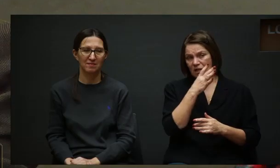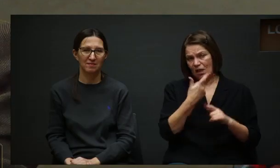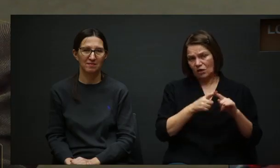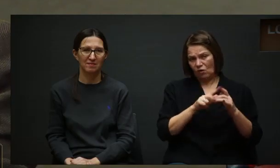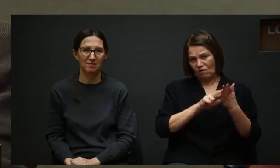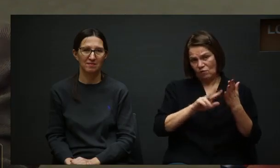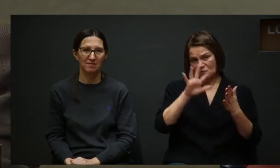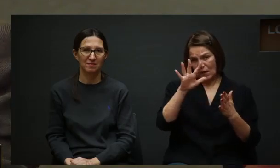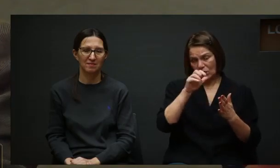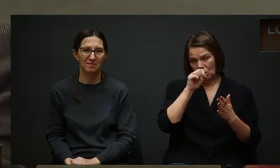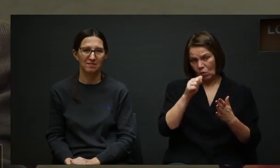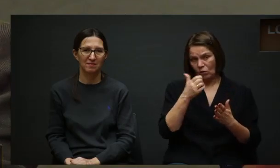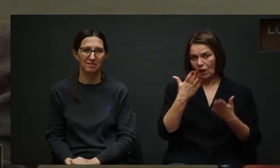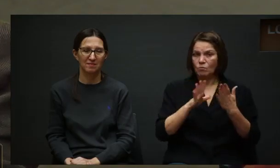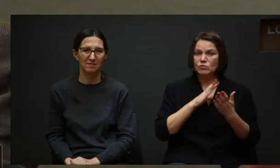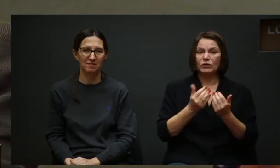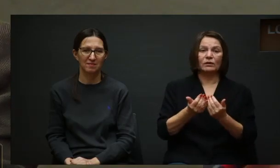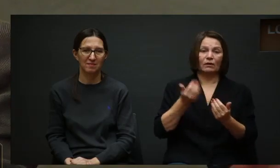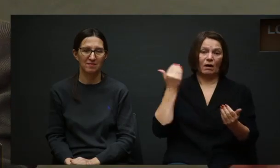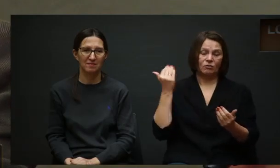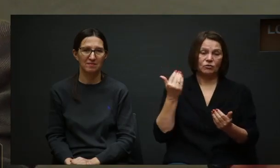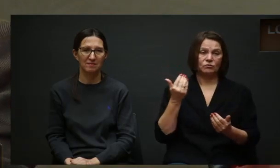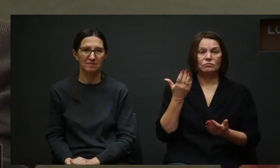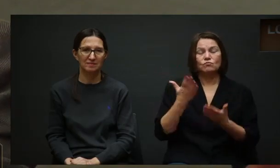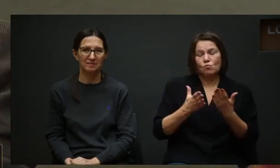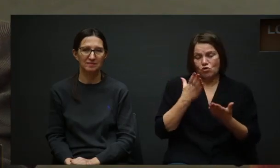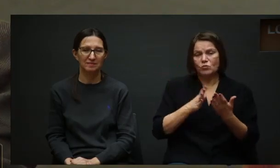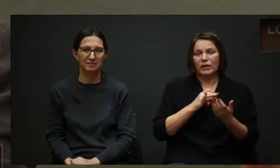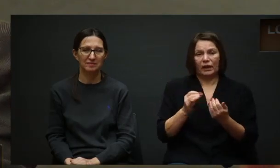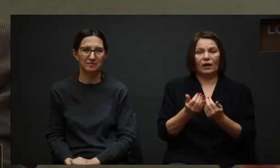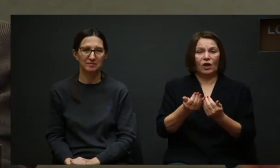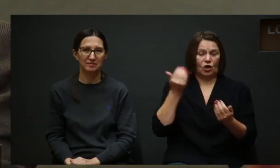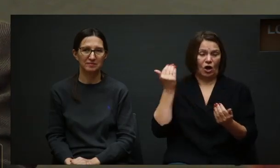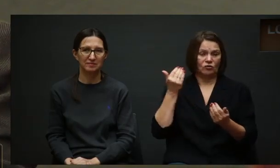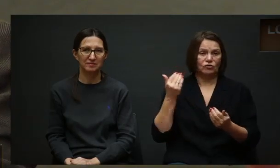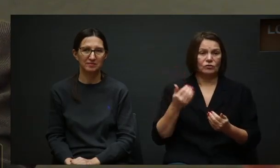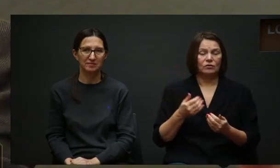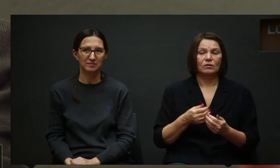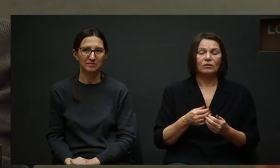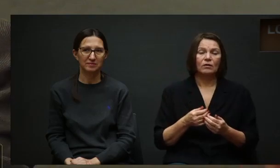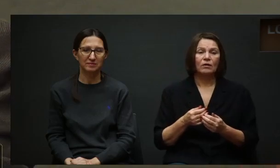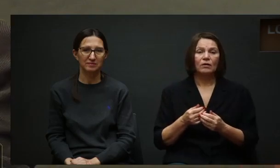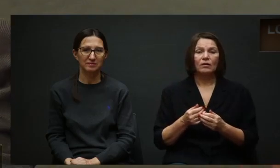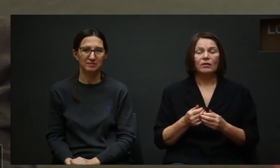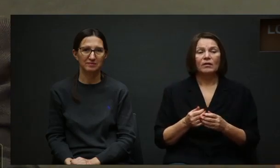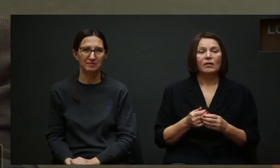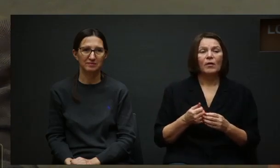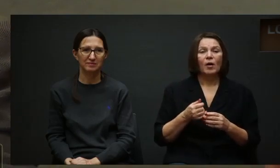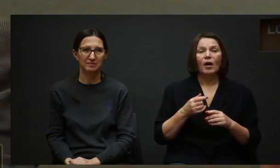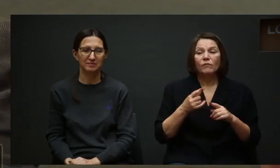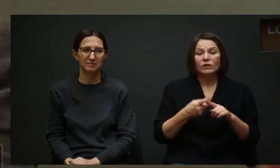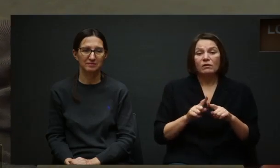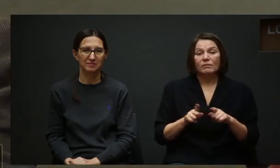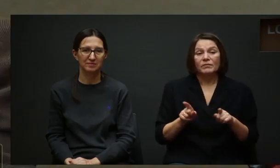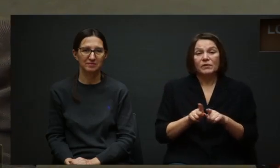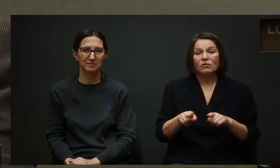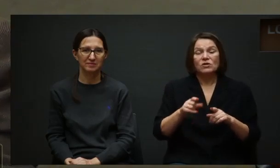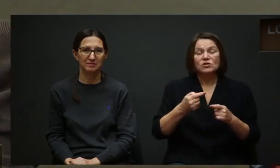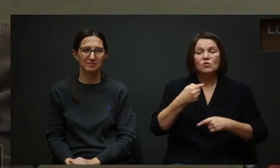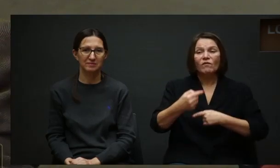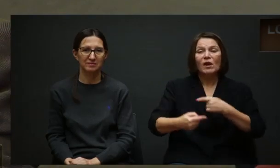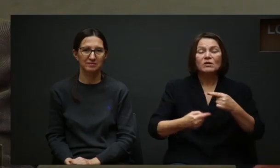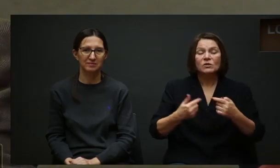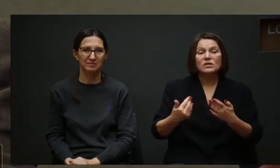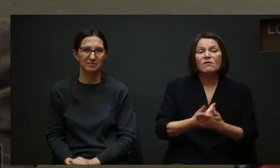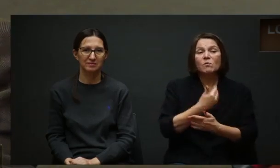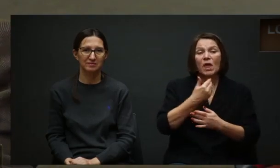быть, раньше. Значит, гораздо раньше. Вот Евгений Викторович кивает головой, он, может, помнит лучше. Но вот как-то вот современное искусство оказало на